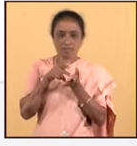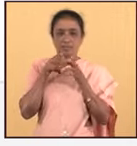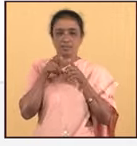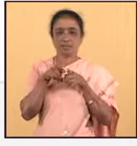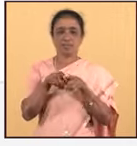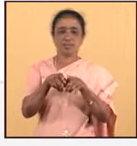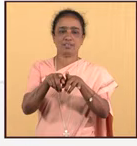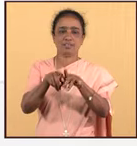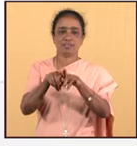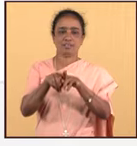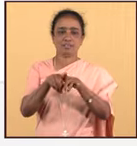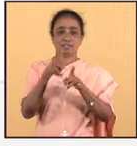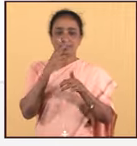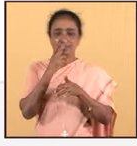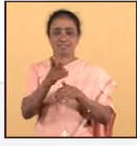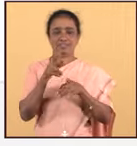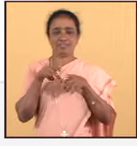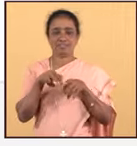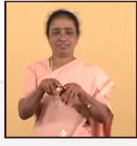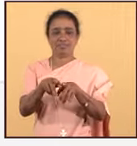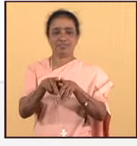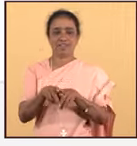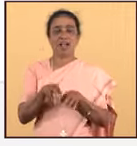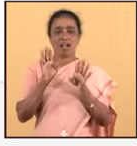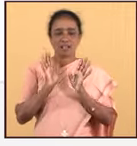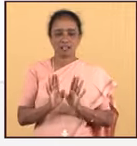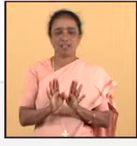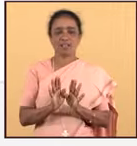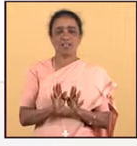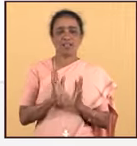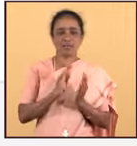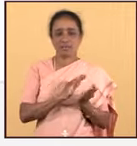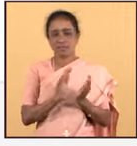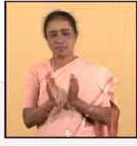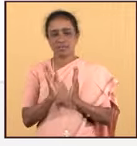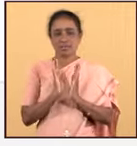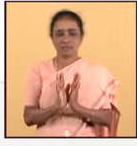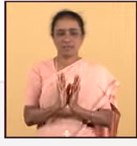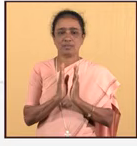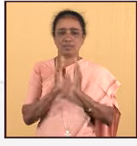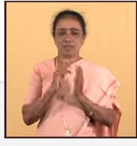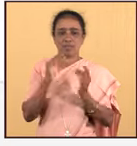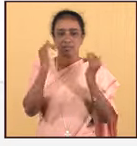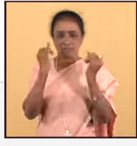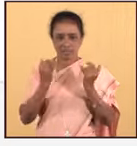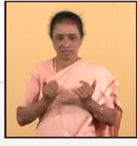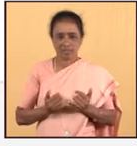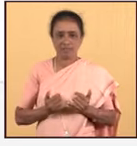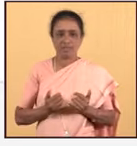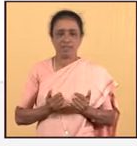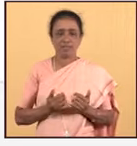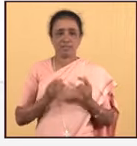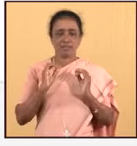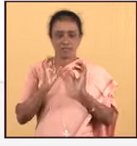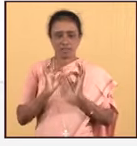சாராமல் நடுநிலையோடு என்ன செய்து காணப்படுகிறது. அதனாலதான் சமய சார்பற்ற நாடு அப்படின்னு சொல்லுவோம். சமய சார்பற்ற நாடு